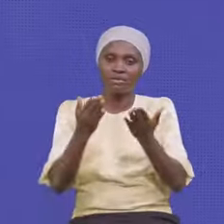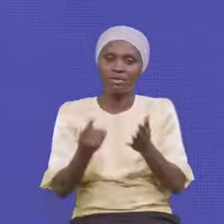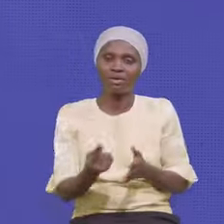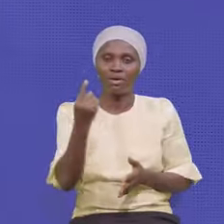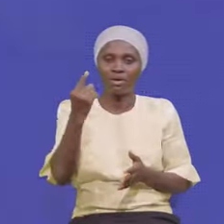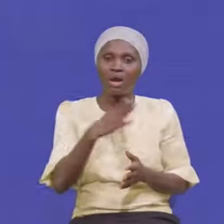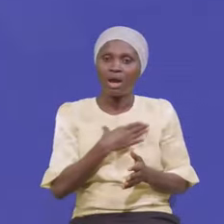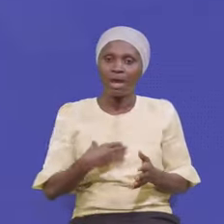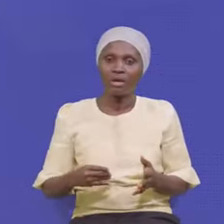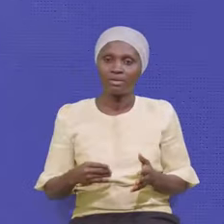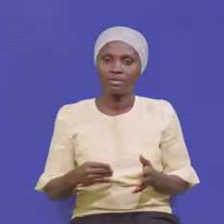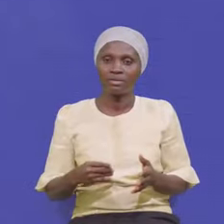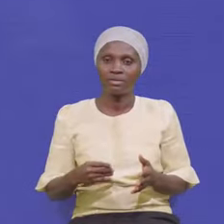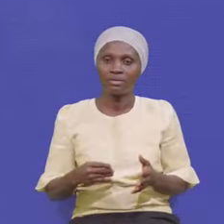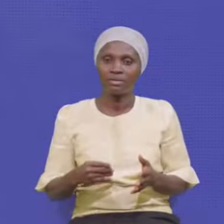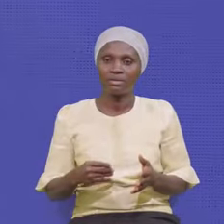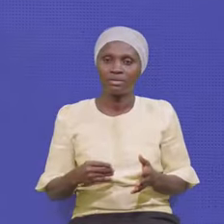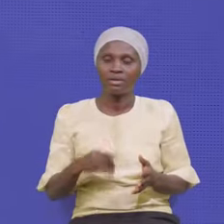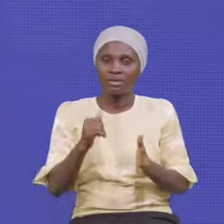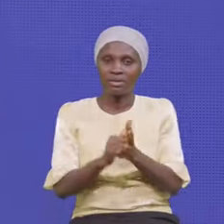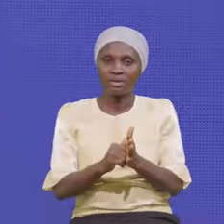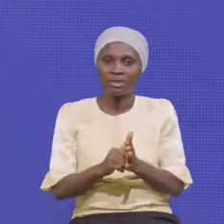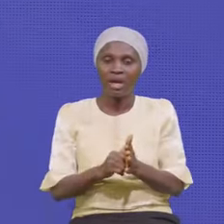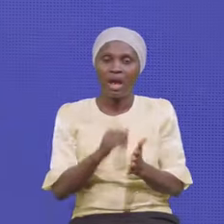పైకెత్తబడినప్పుడు. And I, if I be lifted up